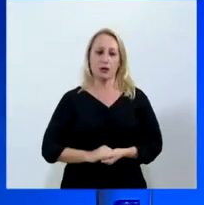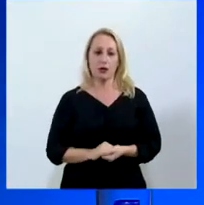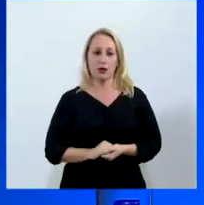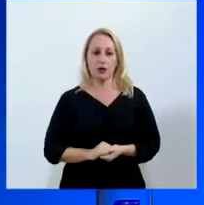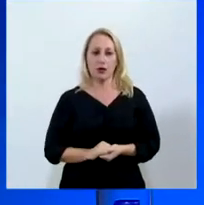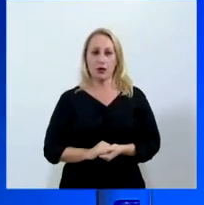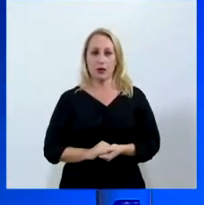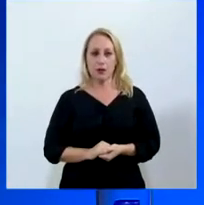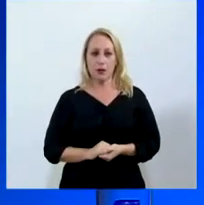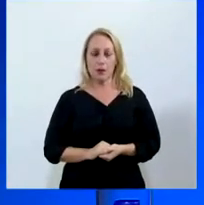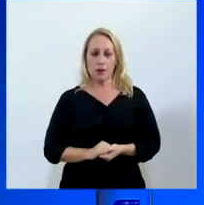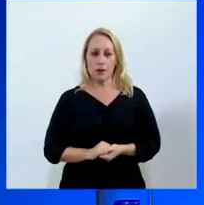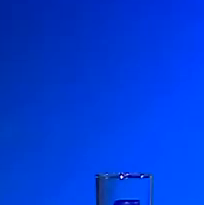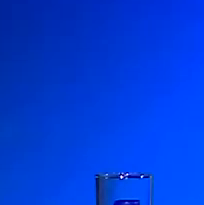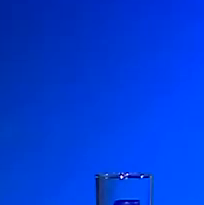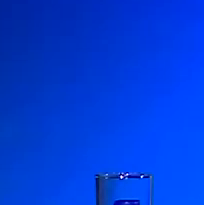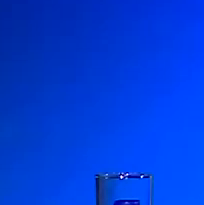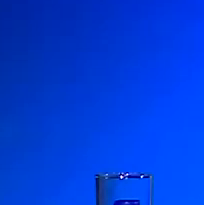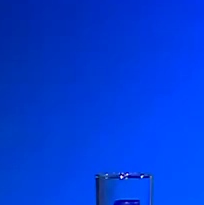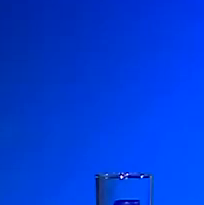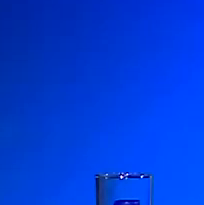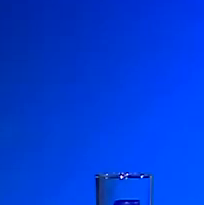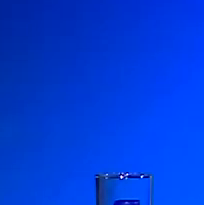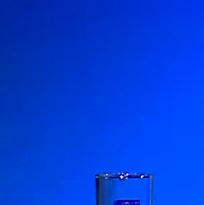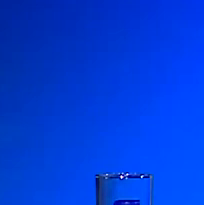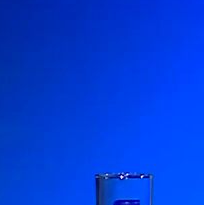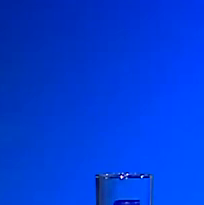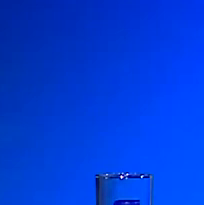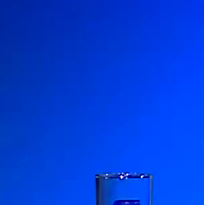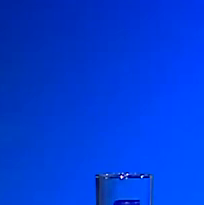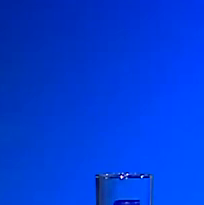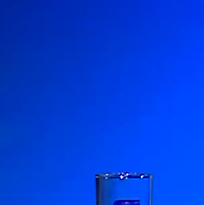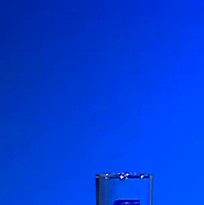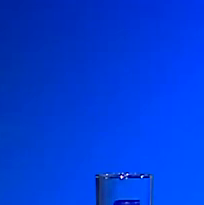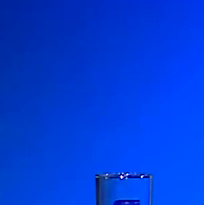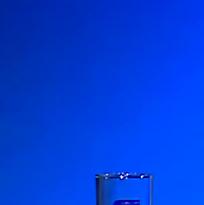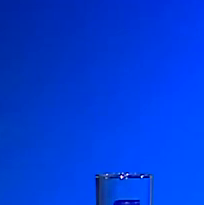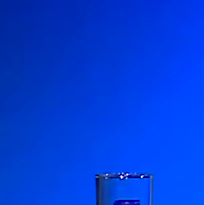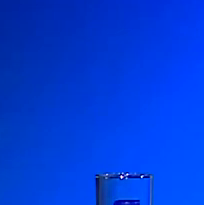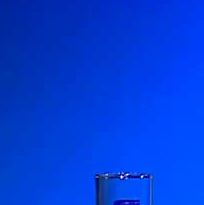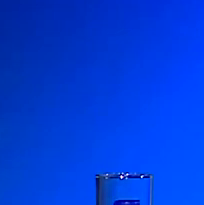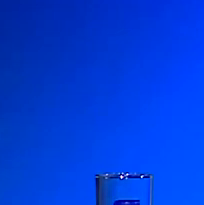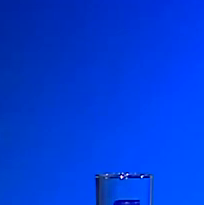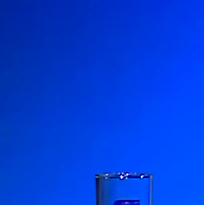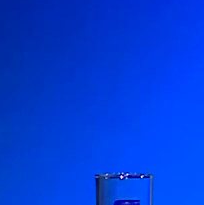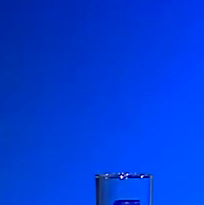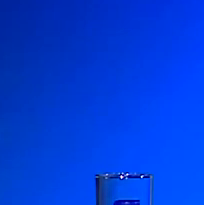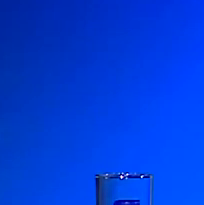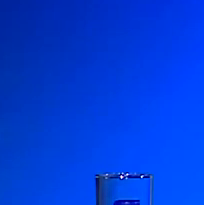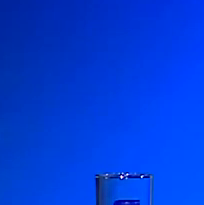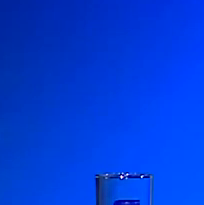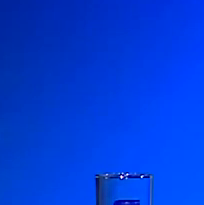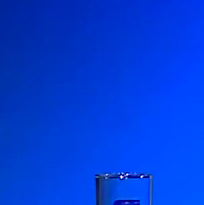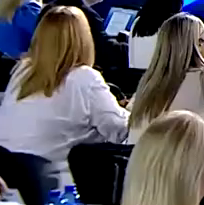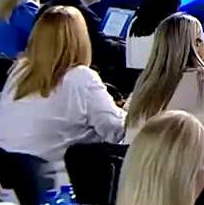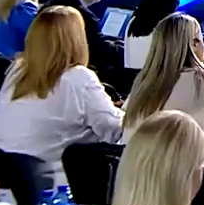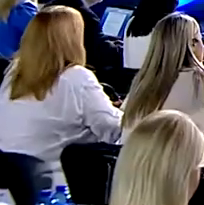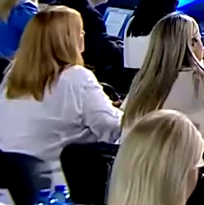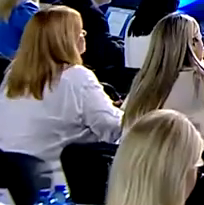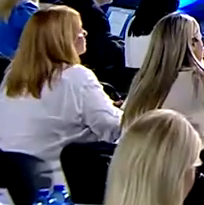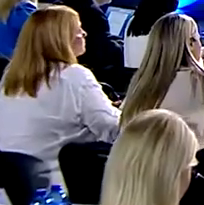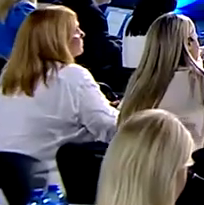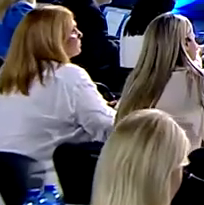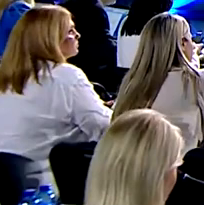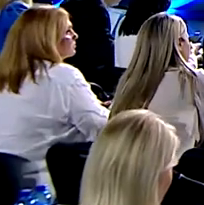με την Νατάσα Τραγουστή από το Ionian TV και ακολουθεί η Μαρία Σπυριδάκη από το Πρώτο Θέμα Κρήτης. Κύριε Πρόεδρε,